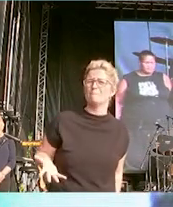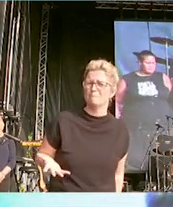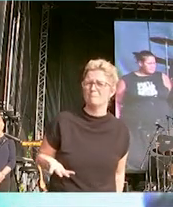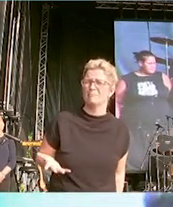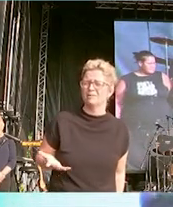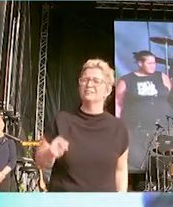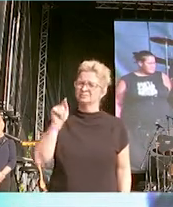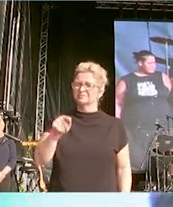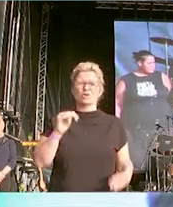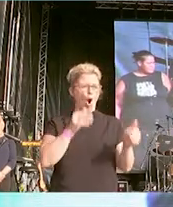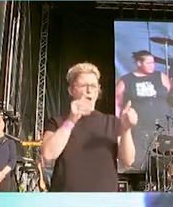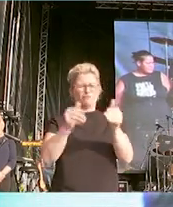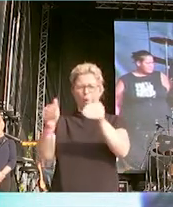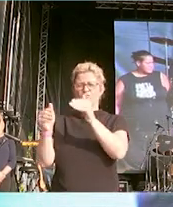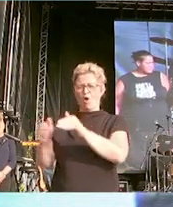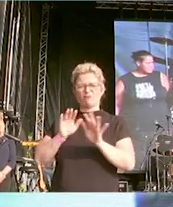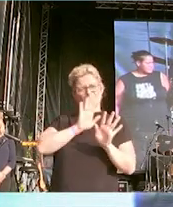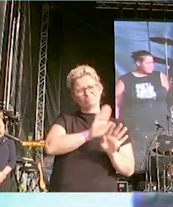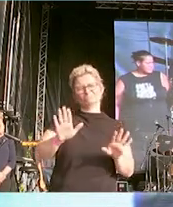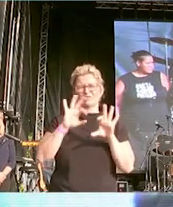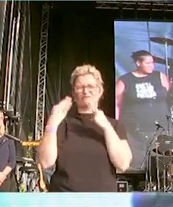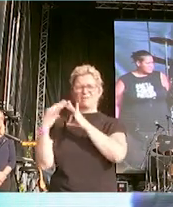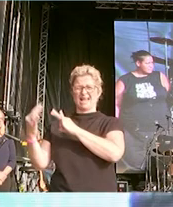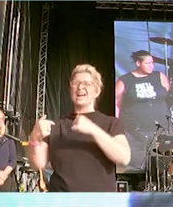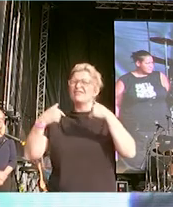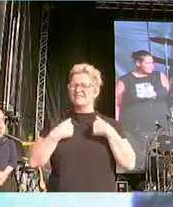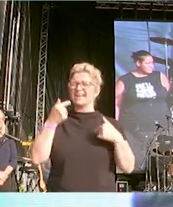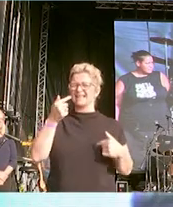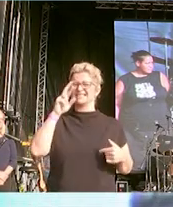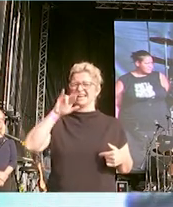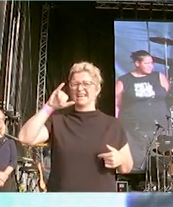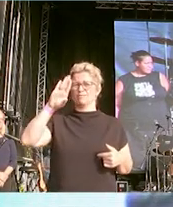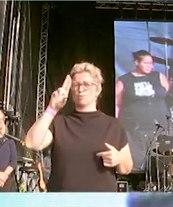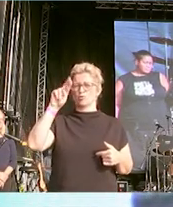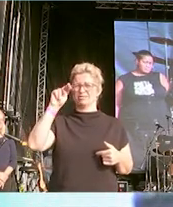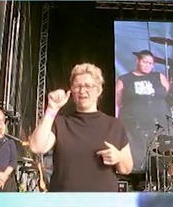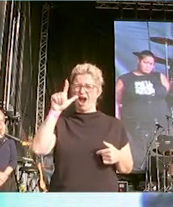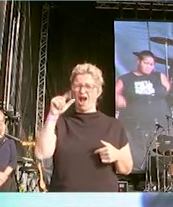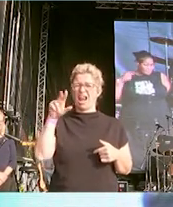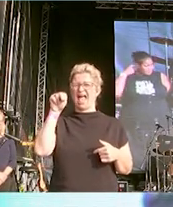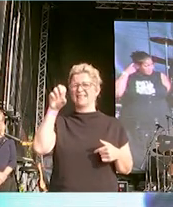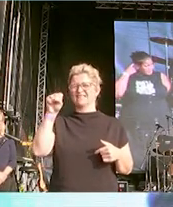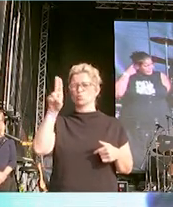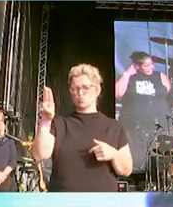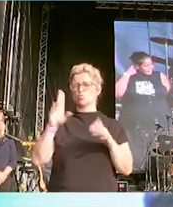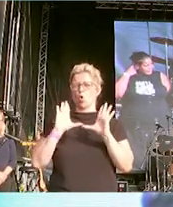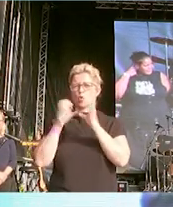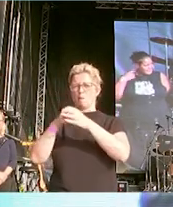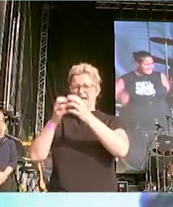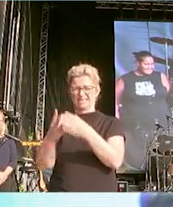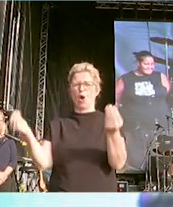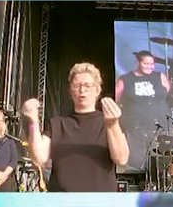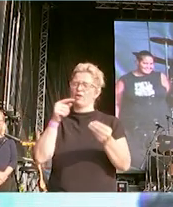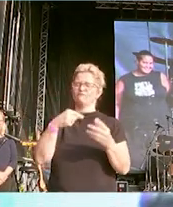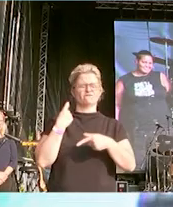Gemeinsam mit den Familien der Opfer hören wir als Tribunal NSU-Komplex auflösen, nicht auf zu fordern.